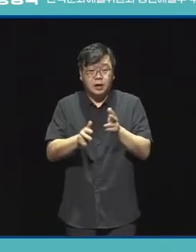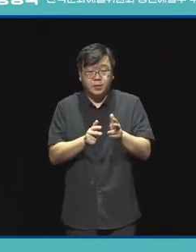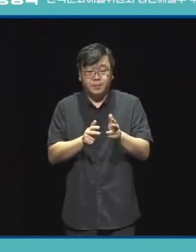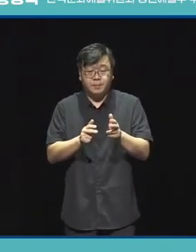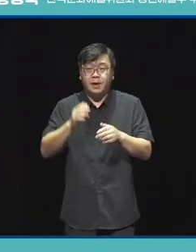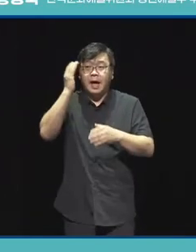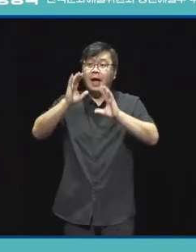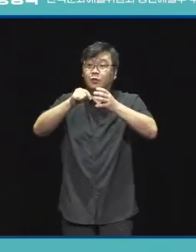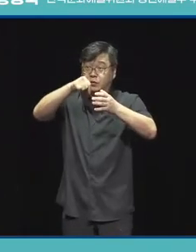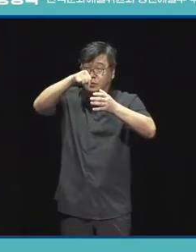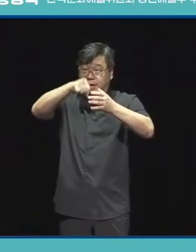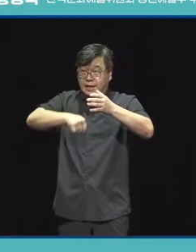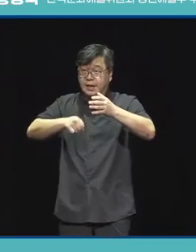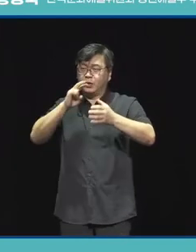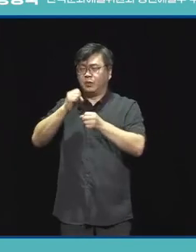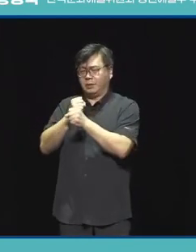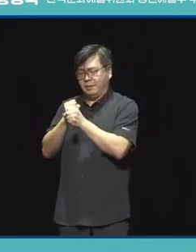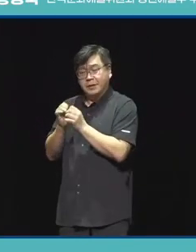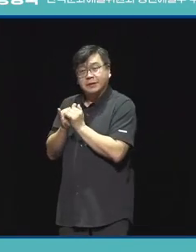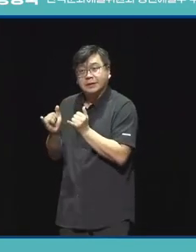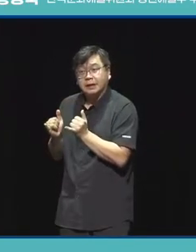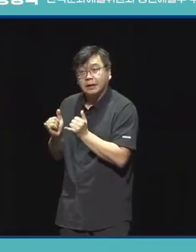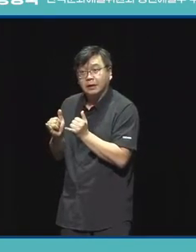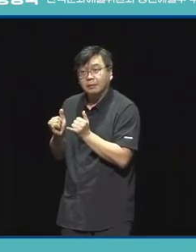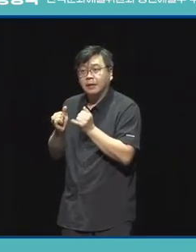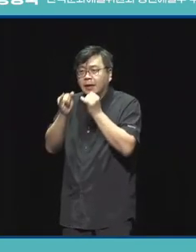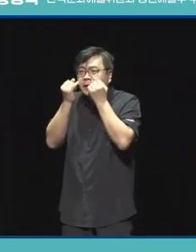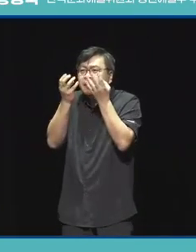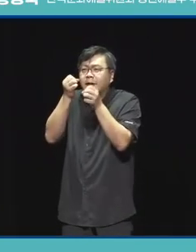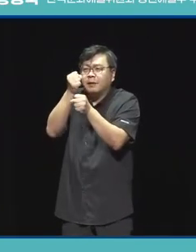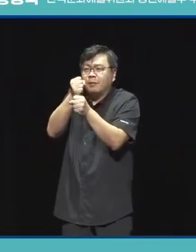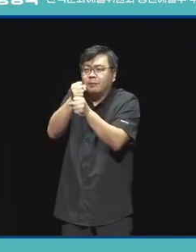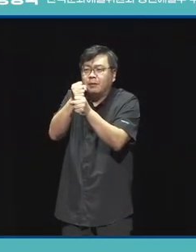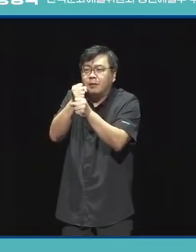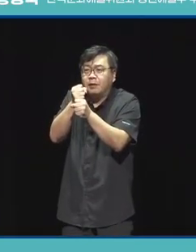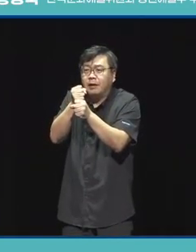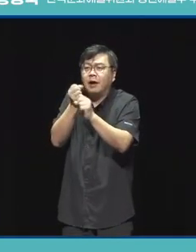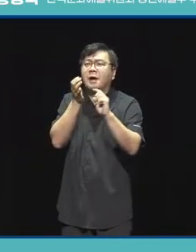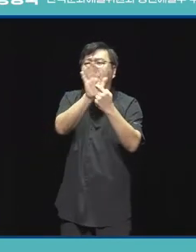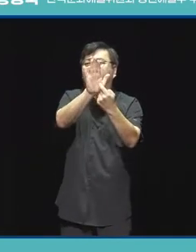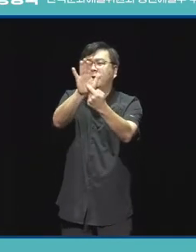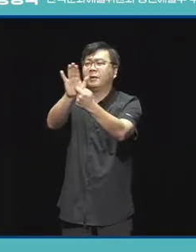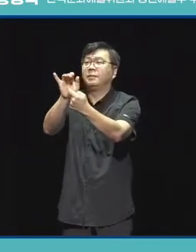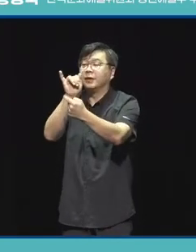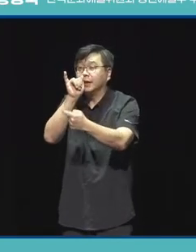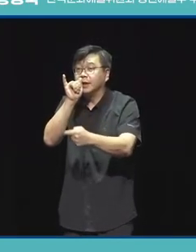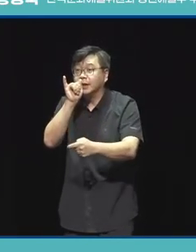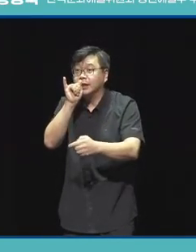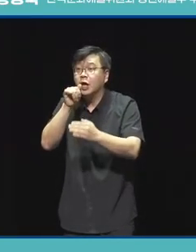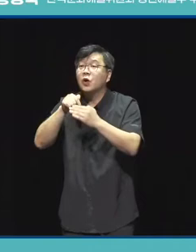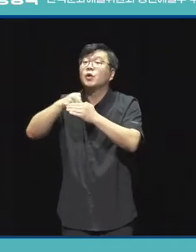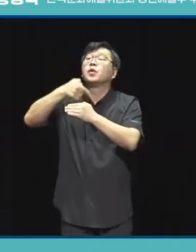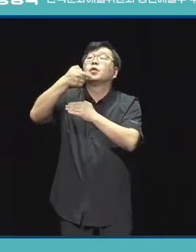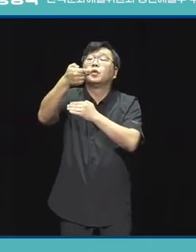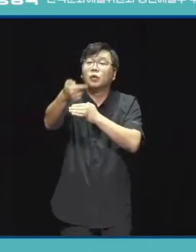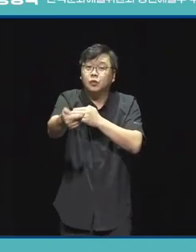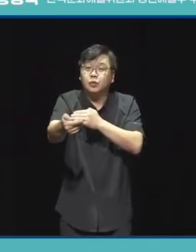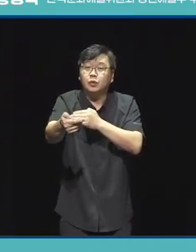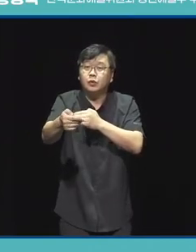국내에 우수한 작곡가들이 창작되어진 곡들을 많이 발표를 하셨는데 그 이후에 이러한